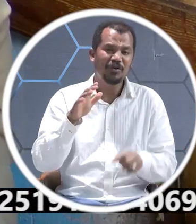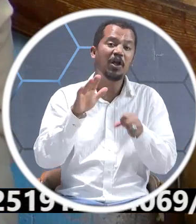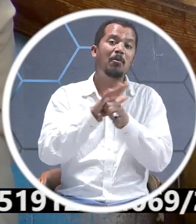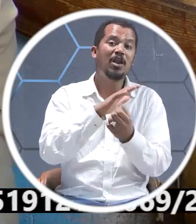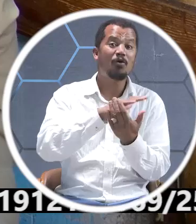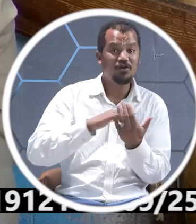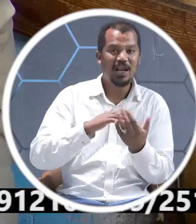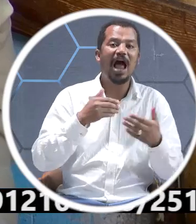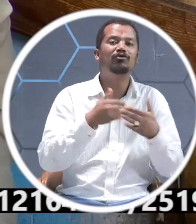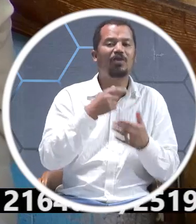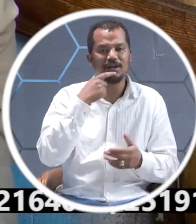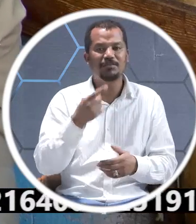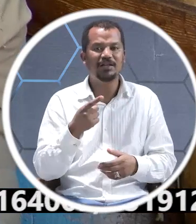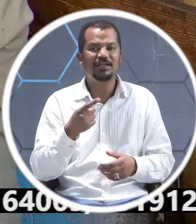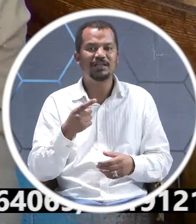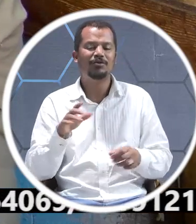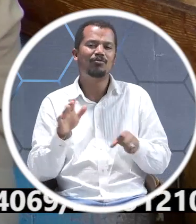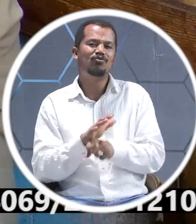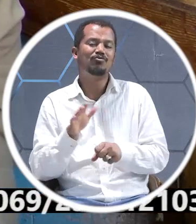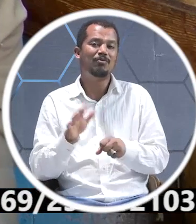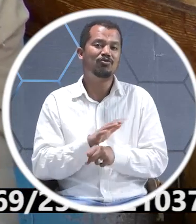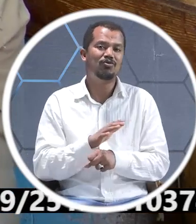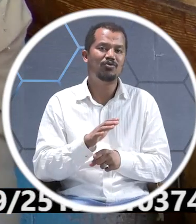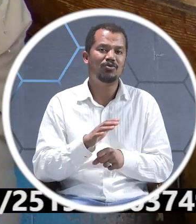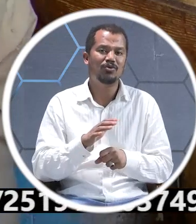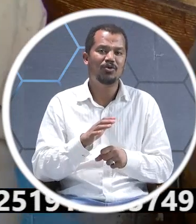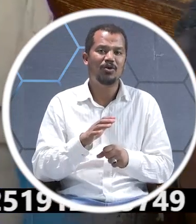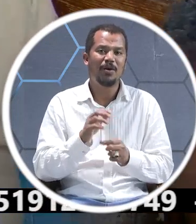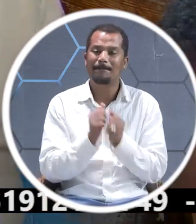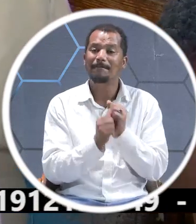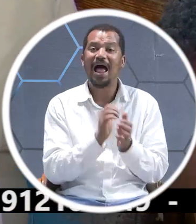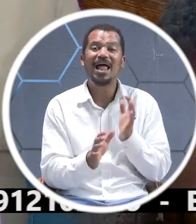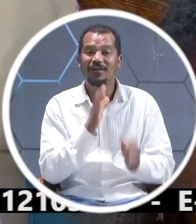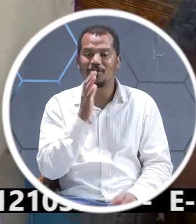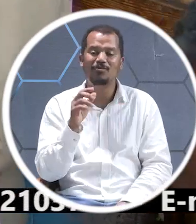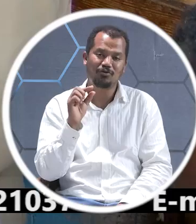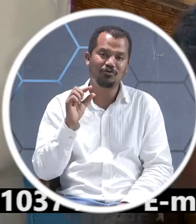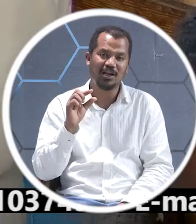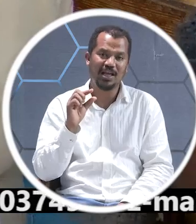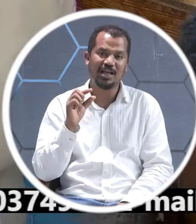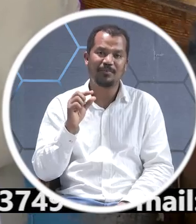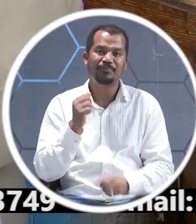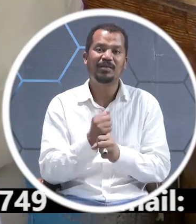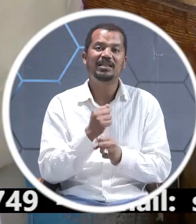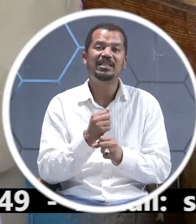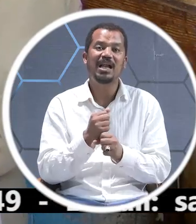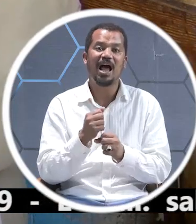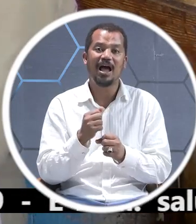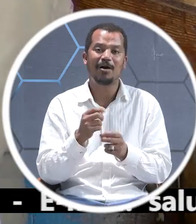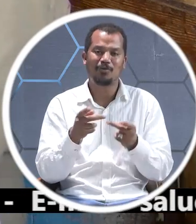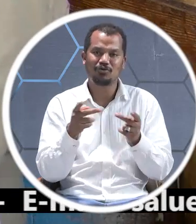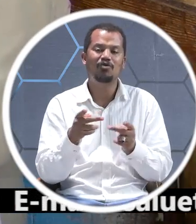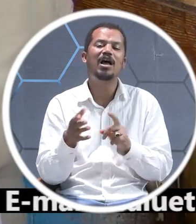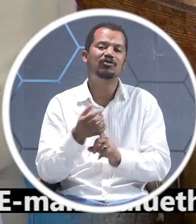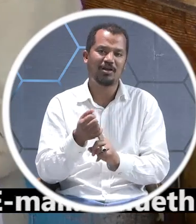kamu lagu dale ada rasual erkit, ya mulu mulu bahat apa um, ya tahu sana, ya seram aku nasi